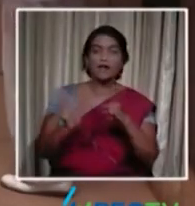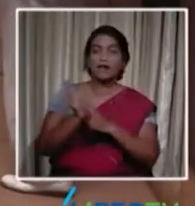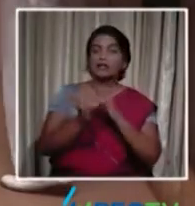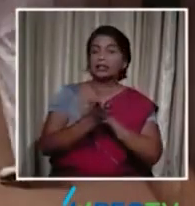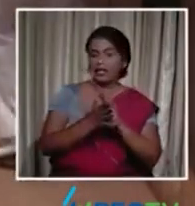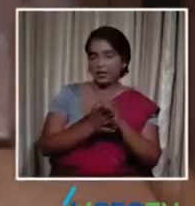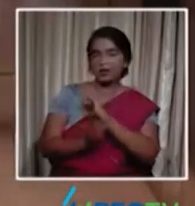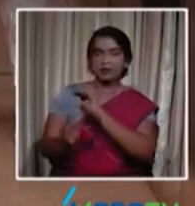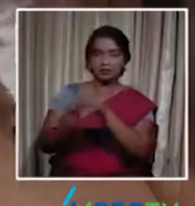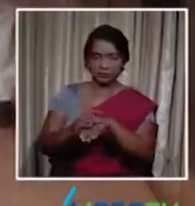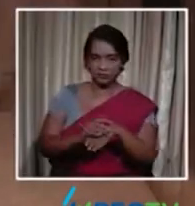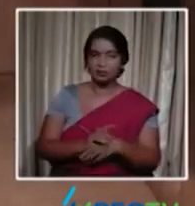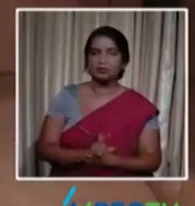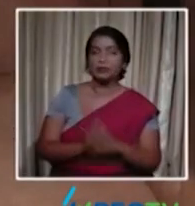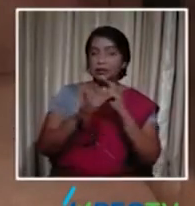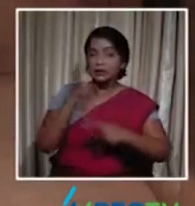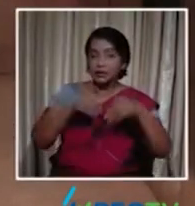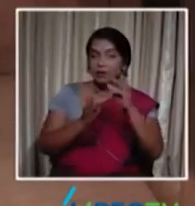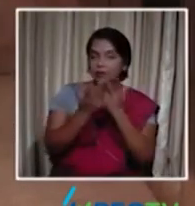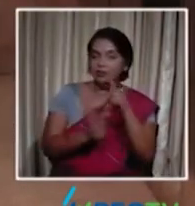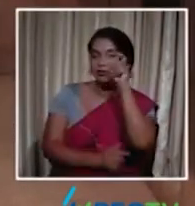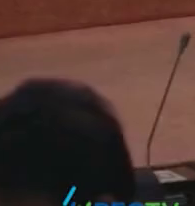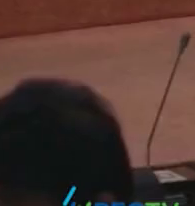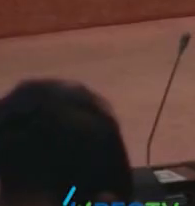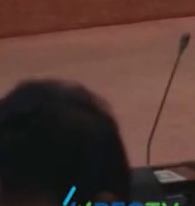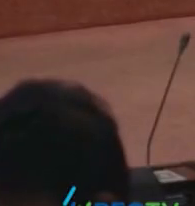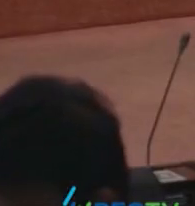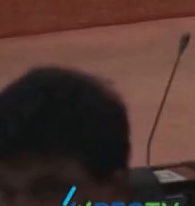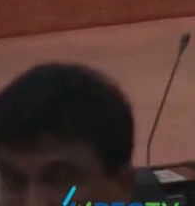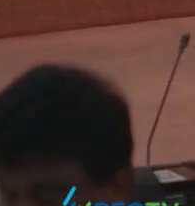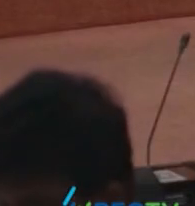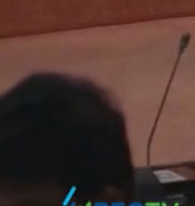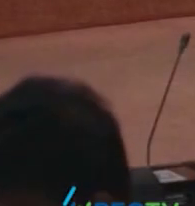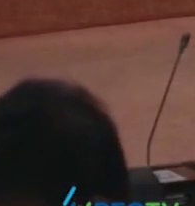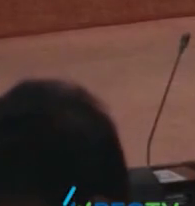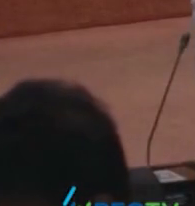හේරත් මන්ත්‍රීතුමා ඡන්ද ගණන් කිරීම නිරීක්ෂණය කරනවා ඇති.